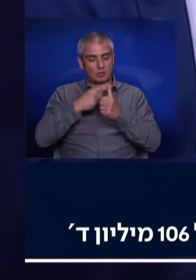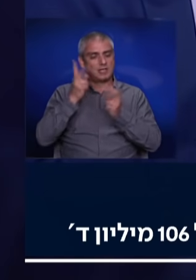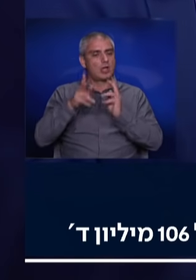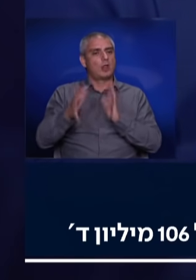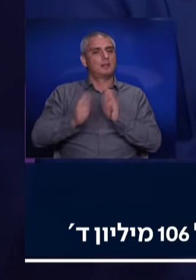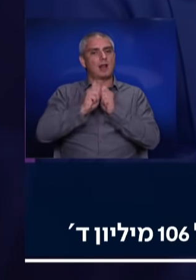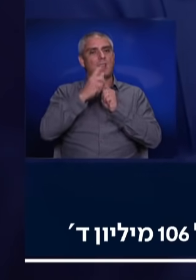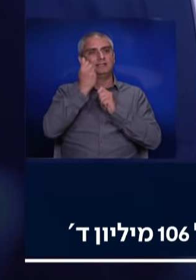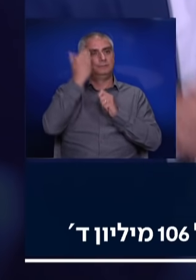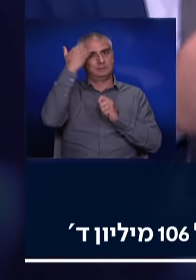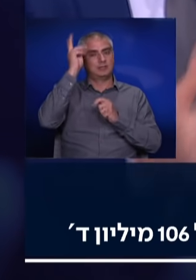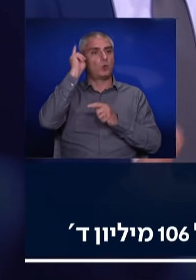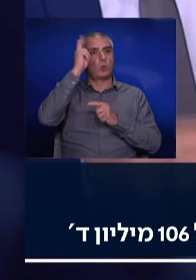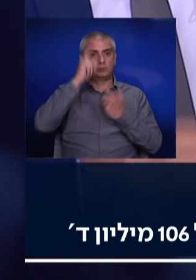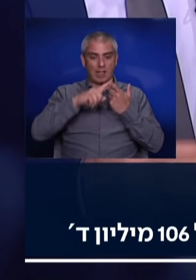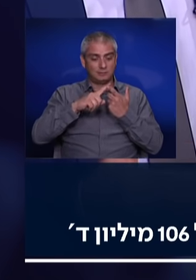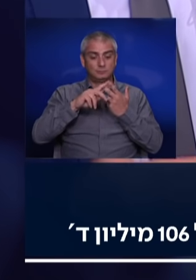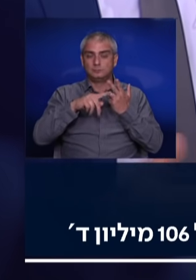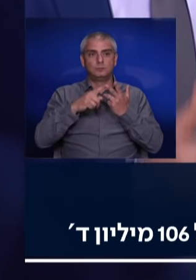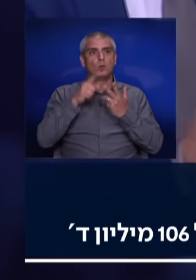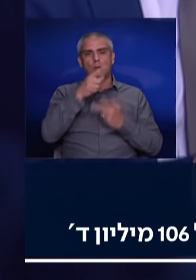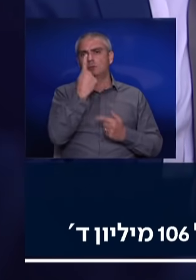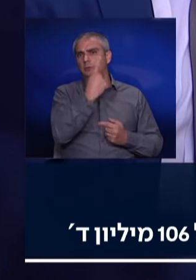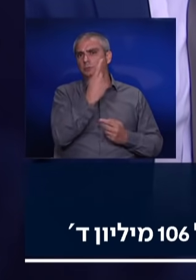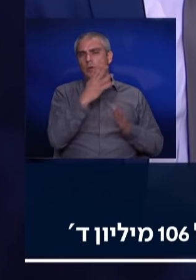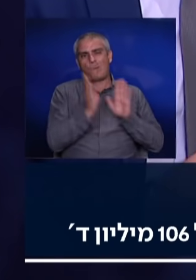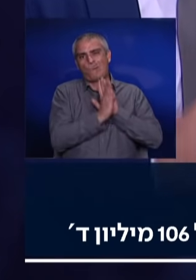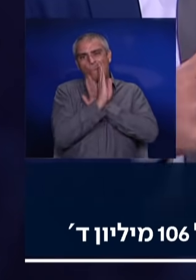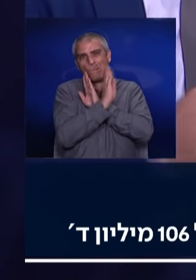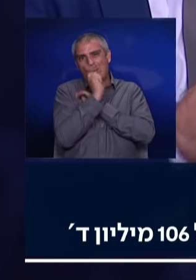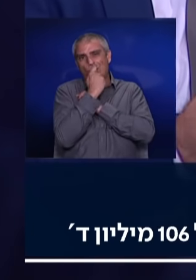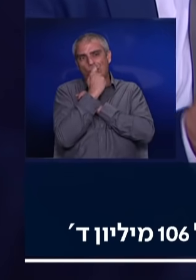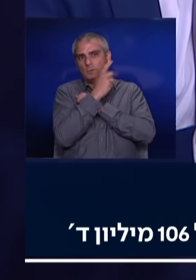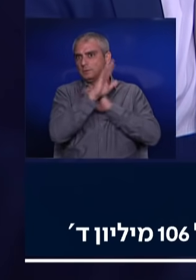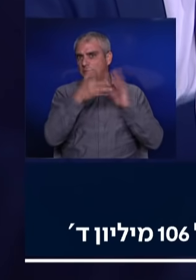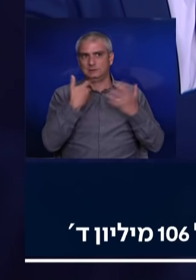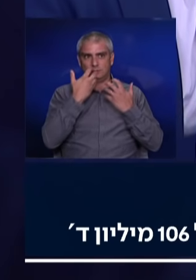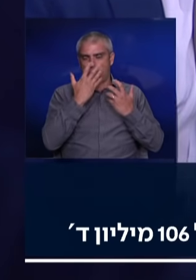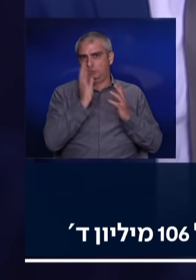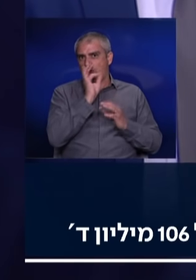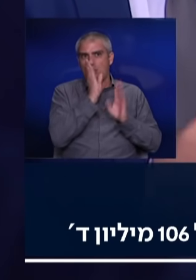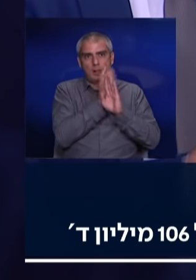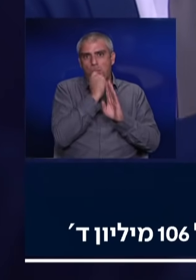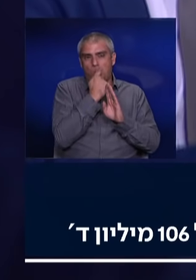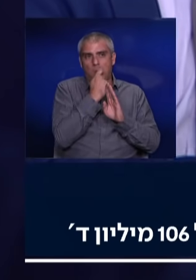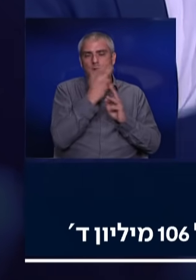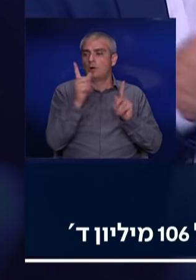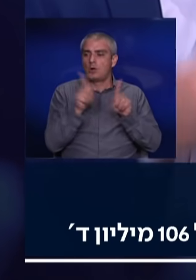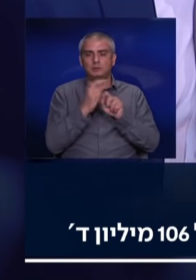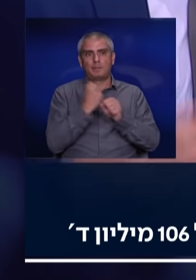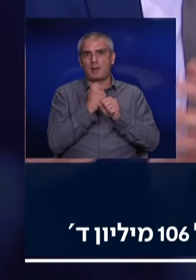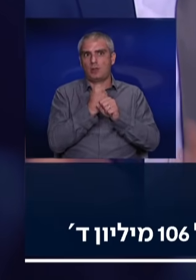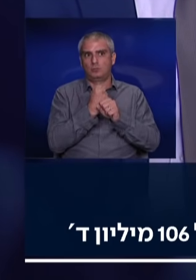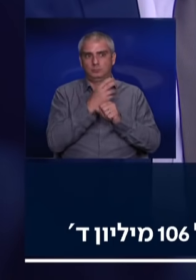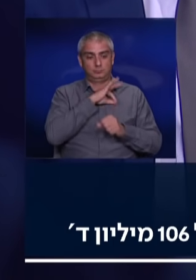מטבע זר מחוץ למדינה וכן הלאה, הוא עושה במחשכים, וזה הסיפור, כל העניין הזה, הסיפור של המחשכים, את אותה פעילות